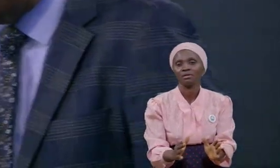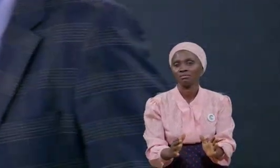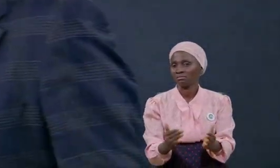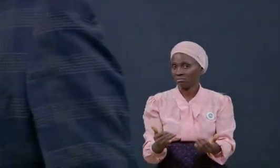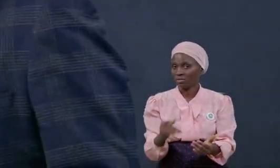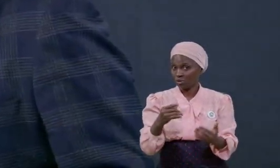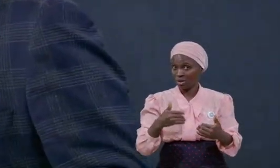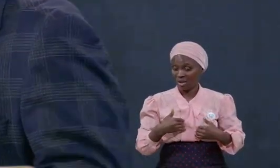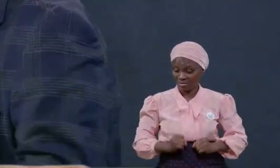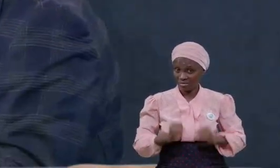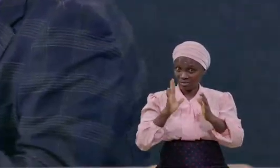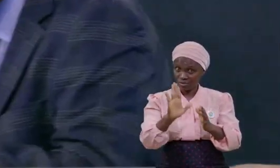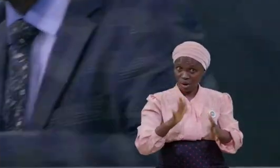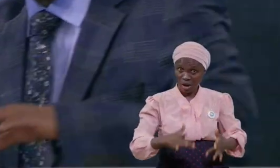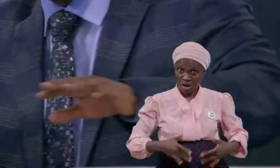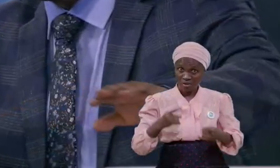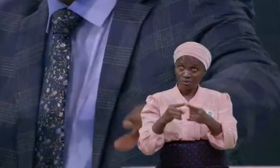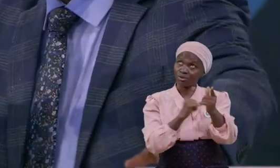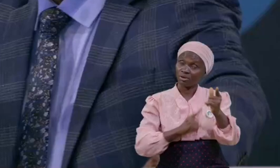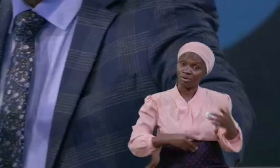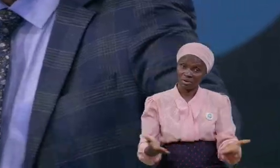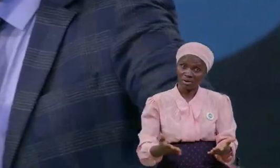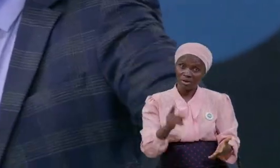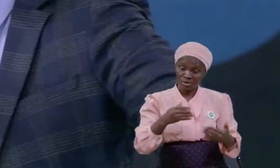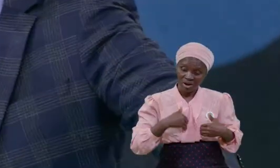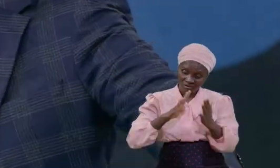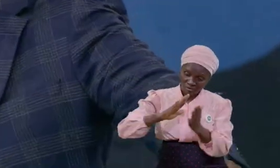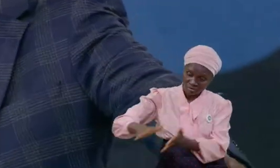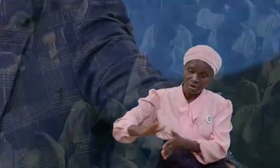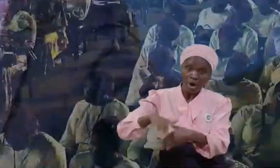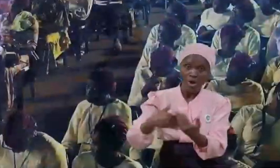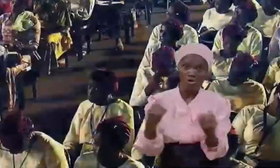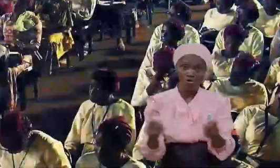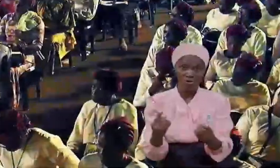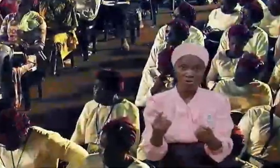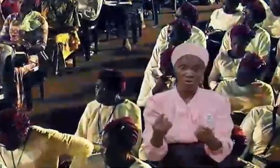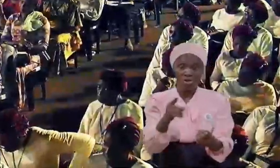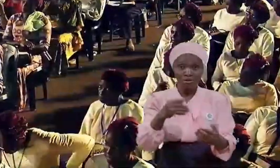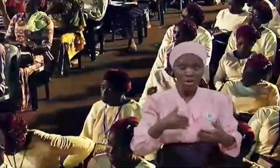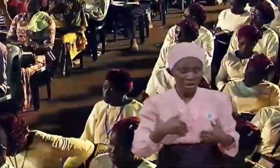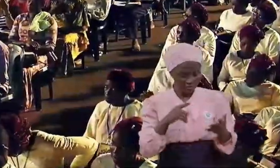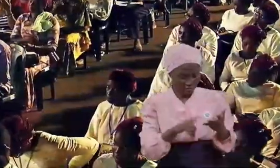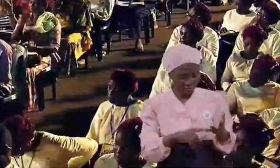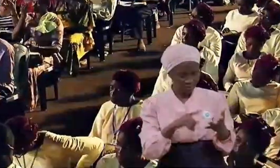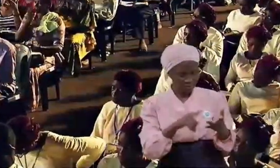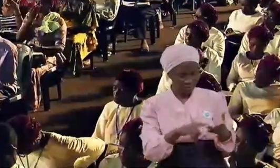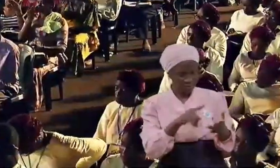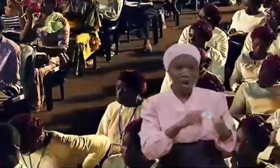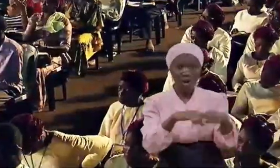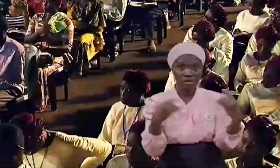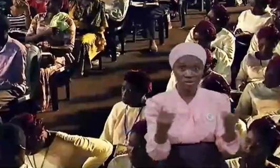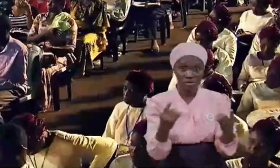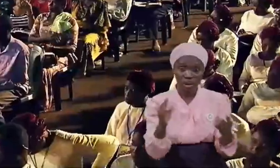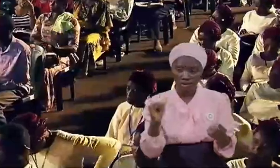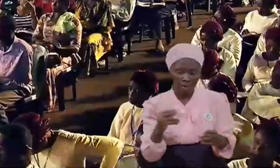ici et tu mentionnes ces choses pour dire, Seigneur, je viens, je sors de ceci, je sors